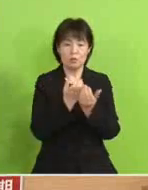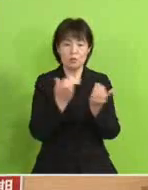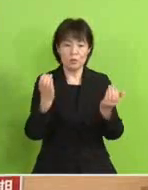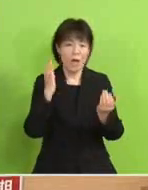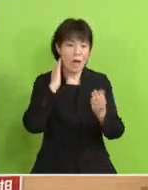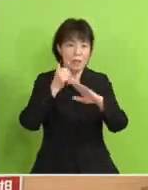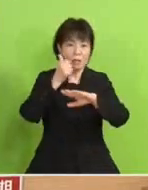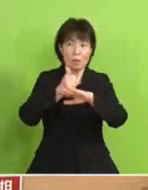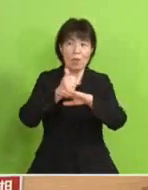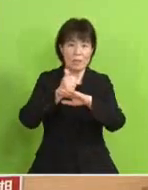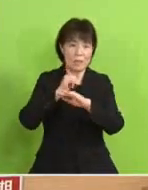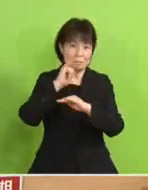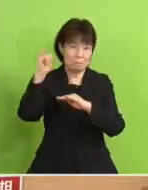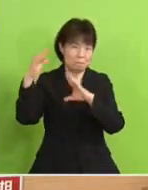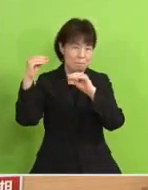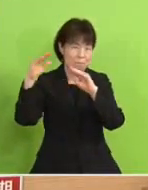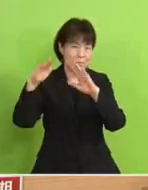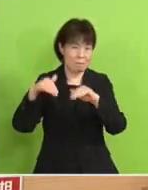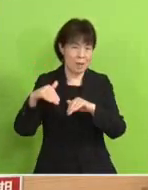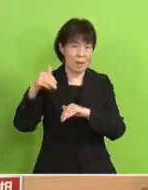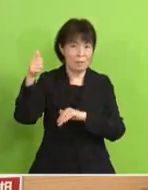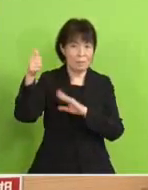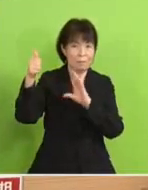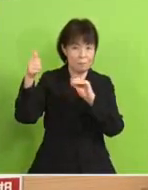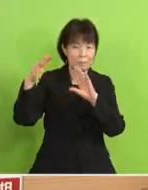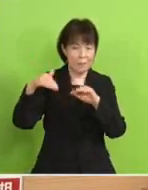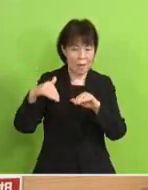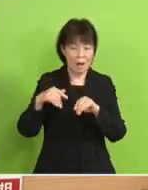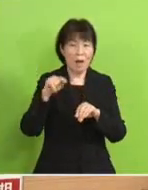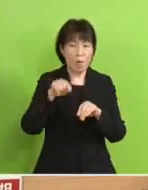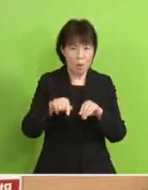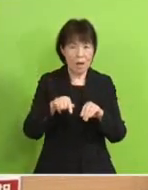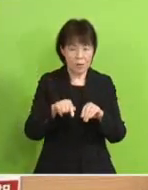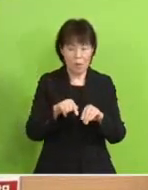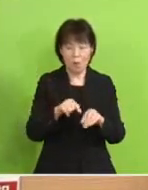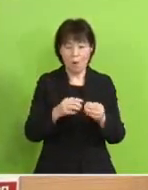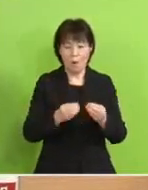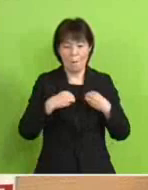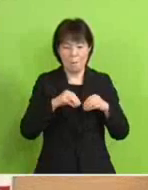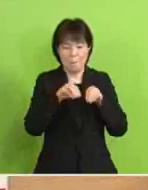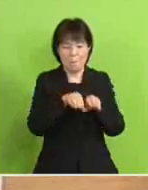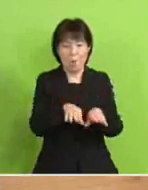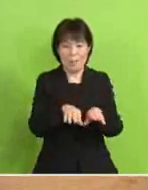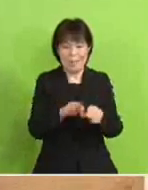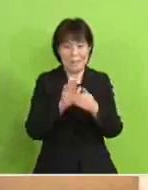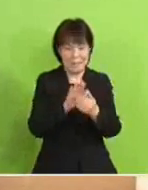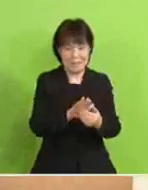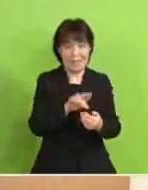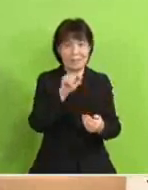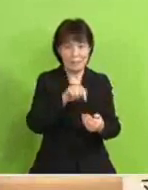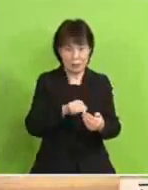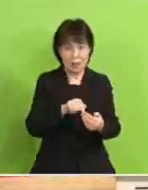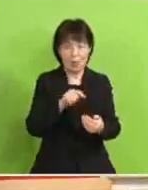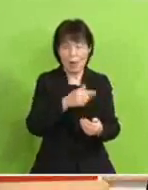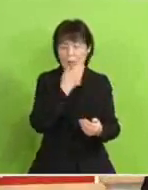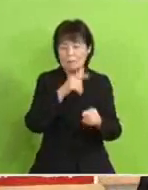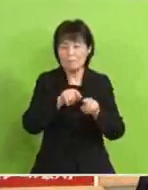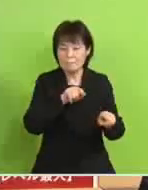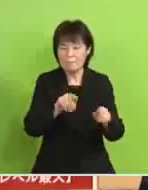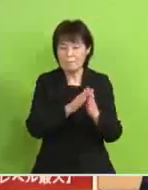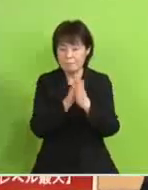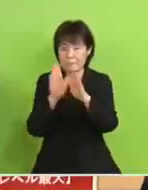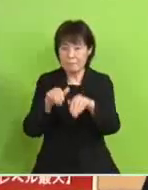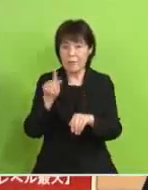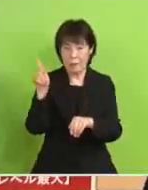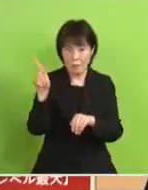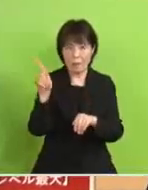と私、直接連絡を取らせていただきまして、まん延防止等重点措置の要請を報告いたしました。